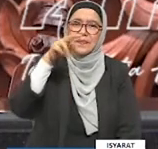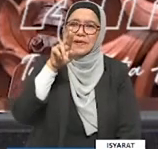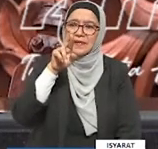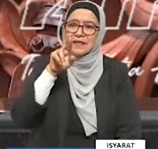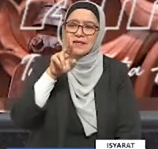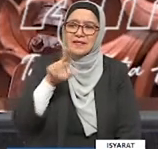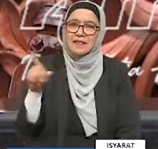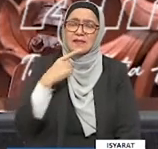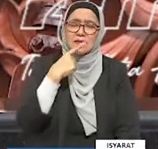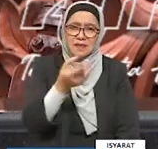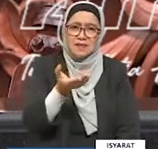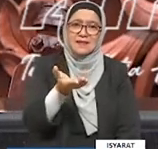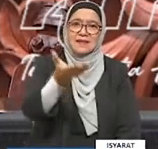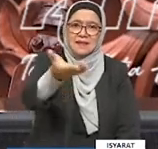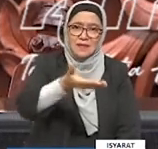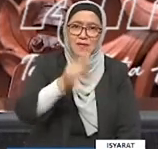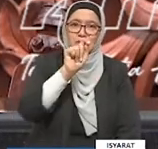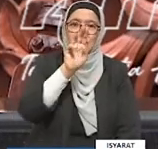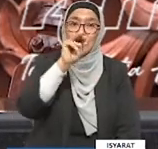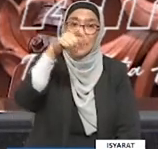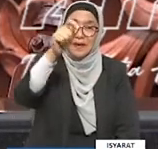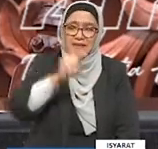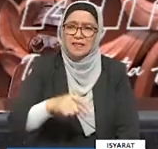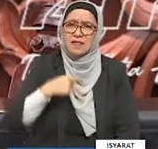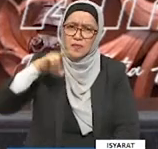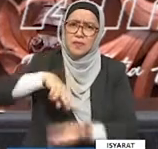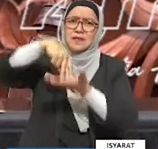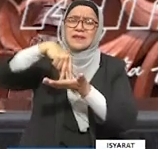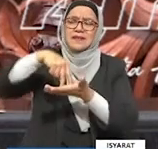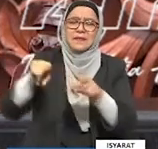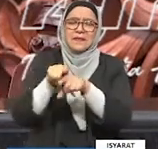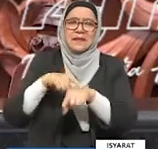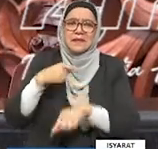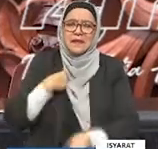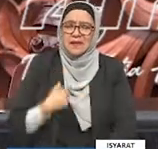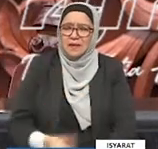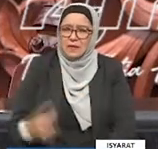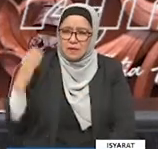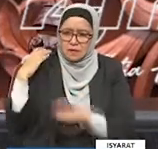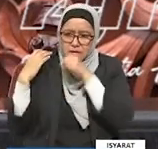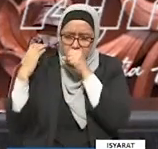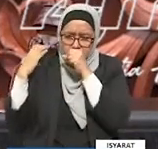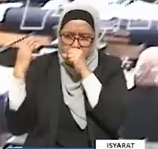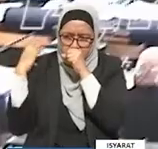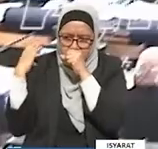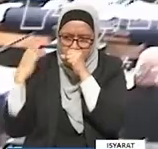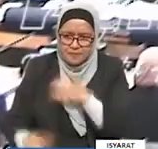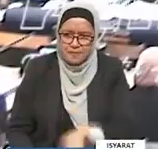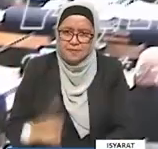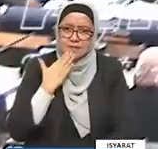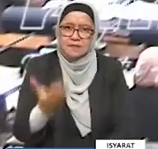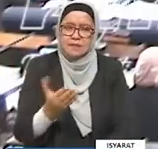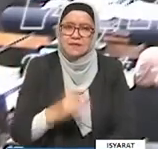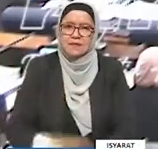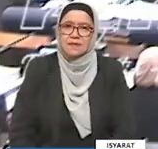Jangan buat tempat. Tempat. Tempat. Ya. Saya pun bangun dulu juga tadi. Terima kasih Tan Sri Yang Dipertua.